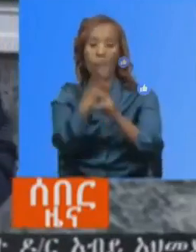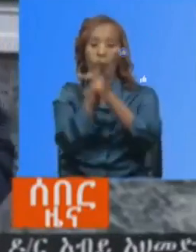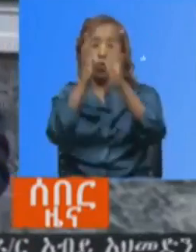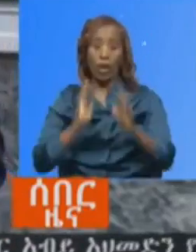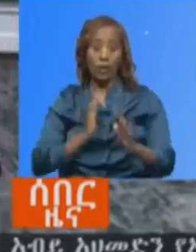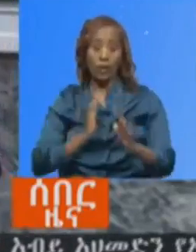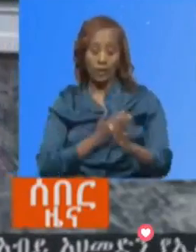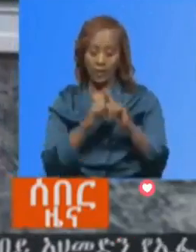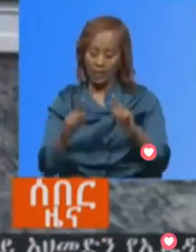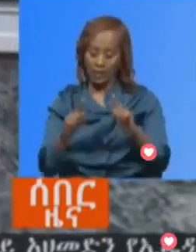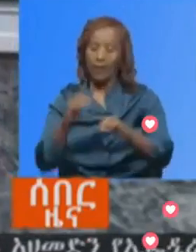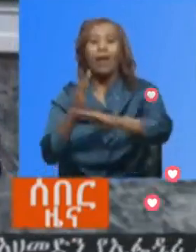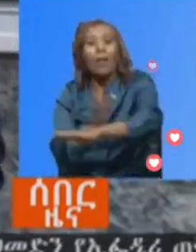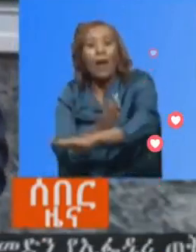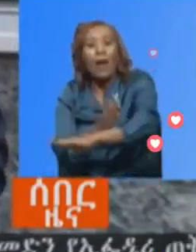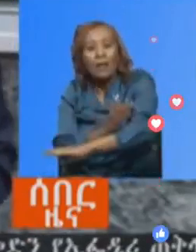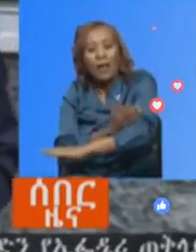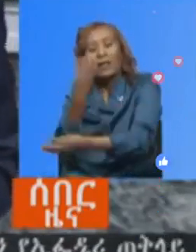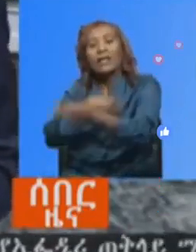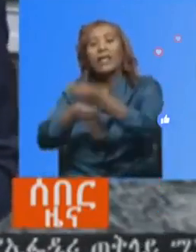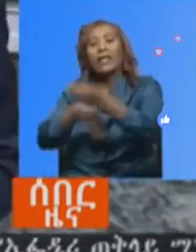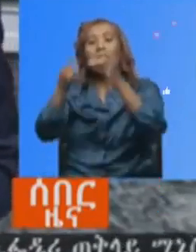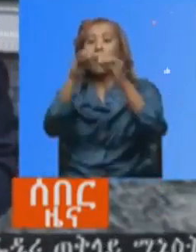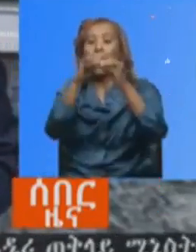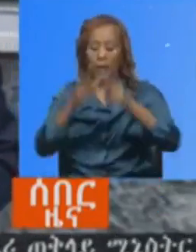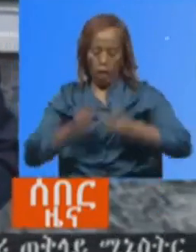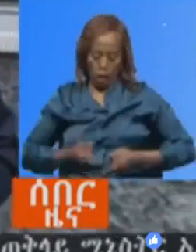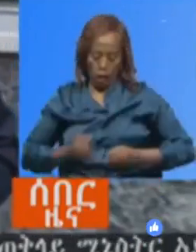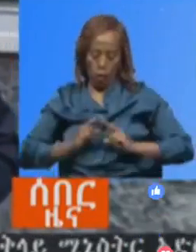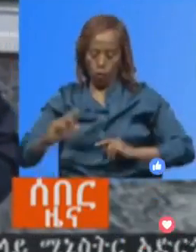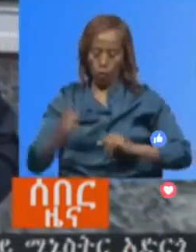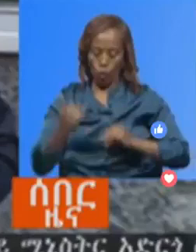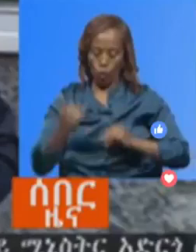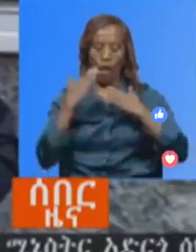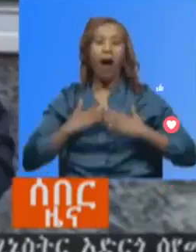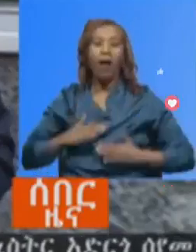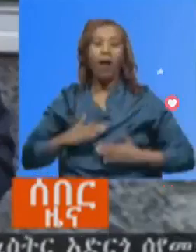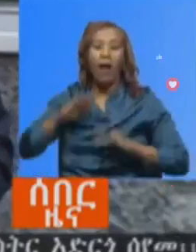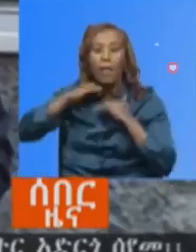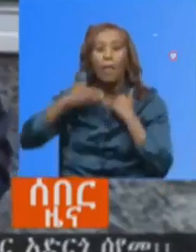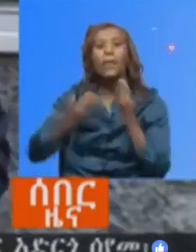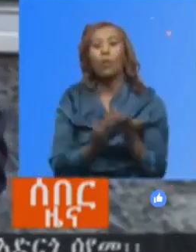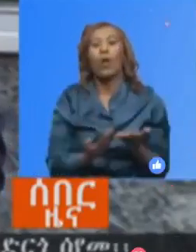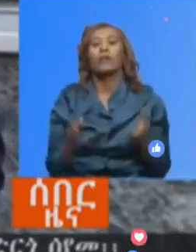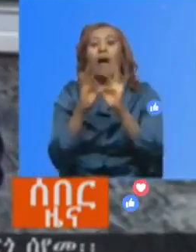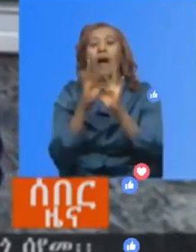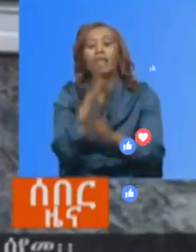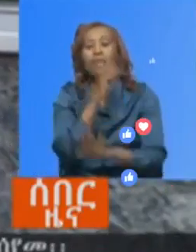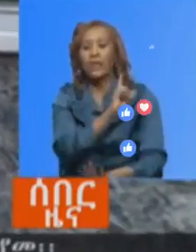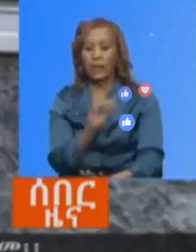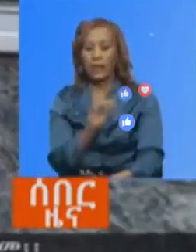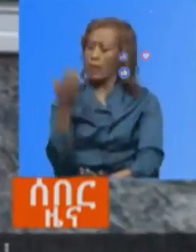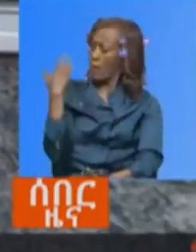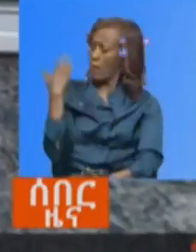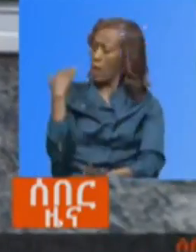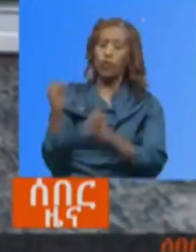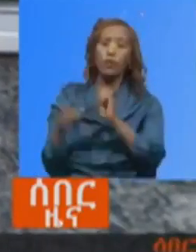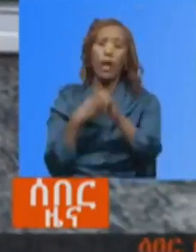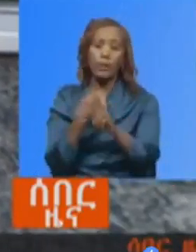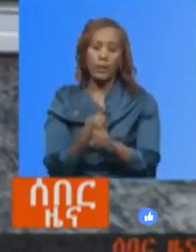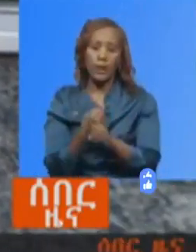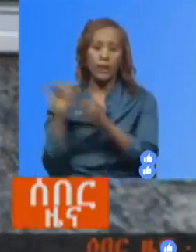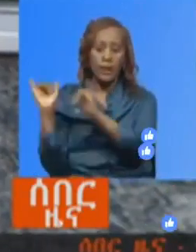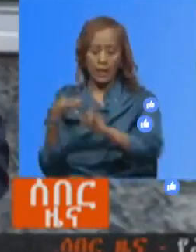ግን ለማዳበር ተጨማሪ የህይወትም ሆነ የአካል መስዋዕትነት አያስፈልገንም። ባለፉት ዓመታት